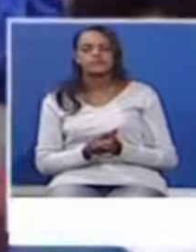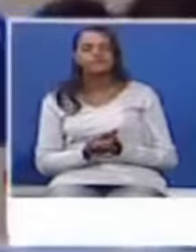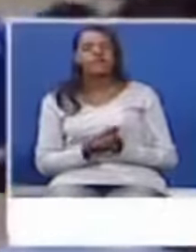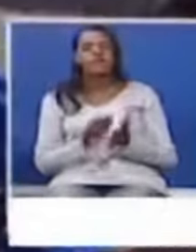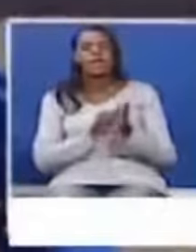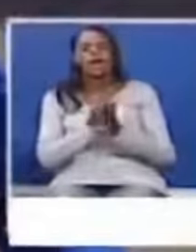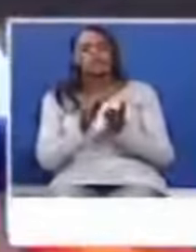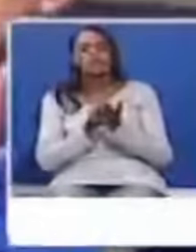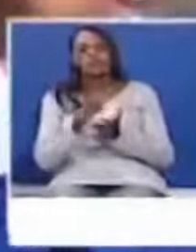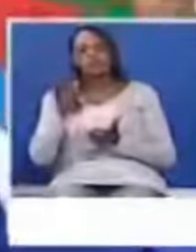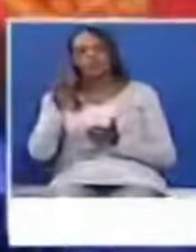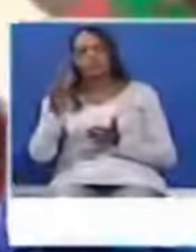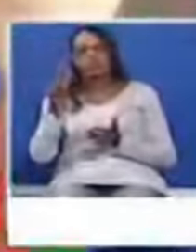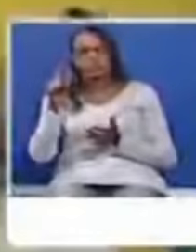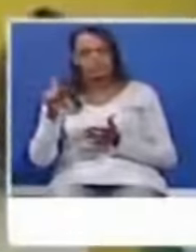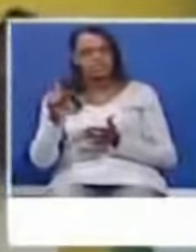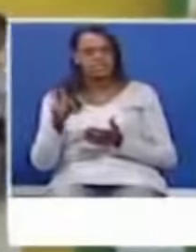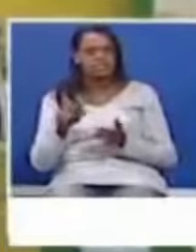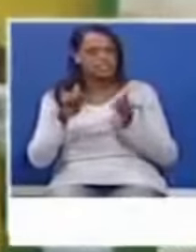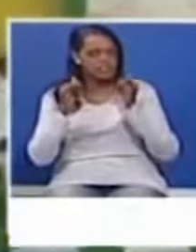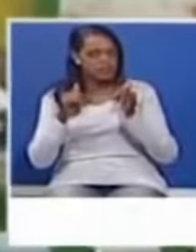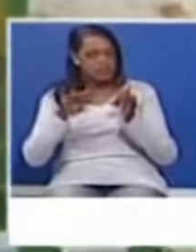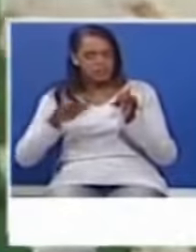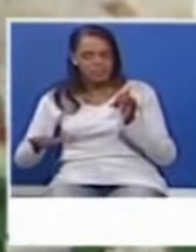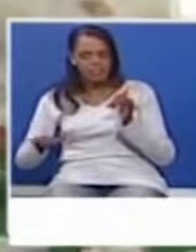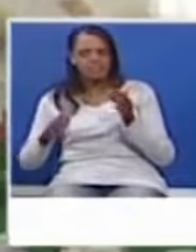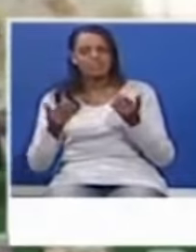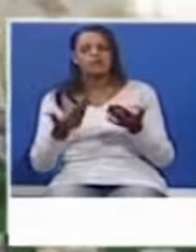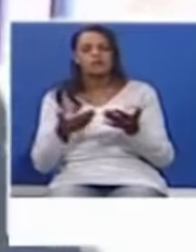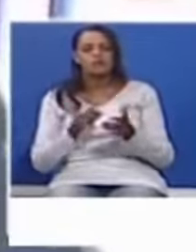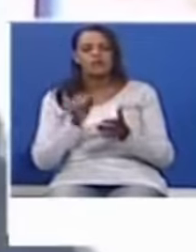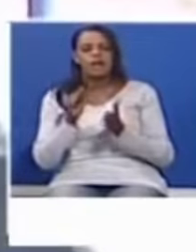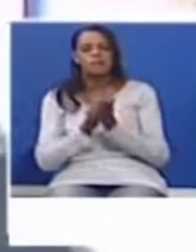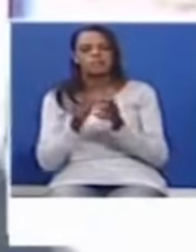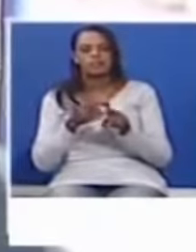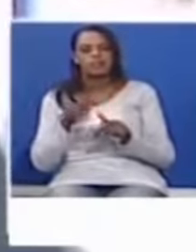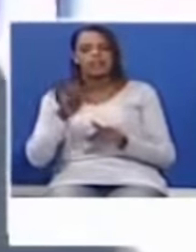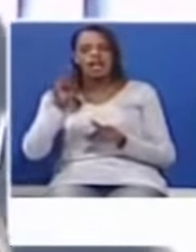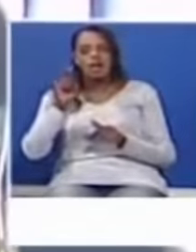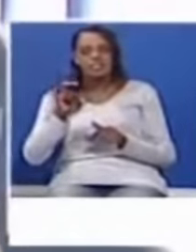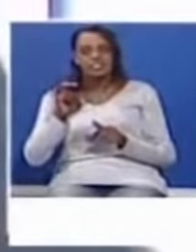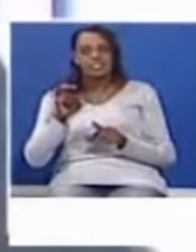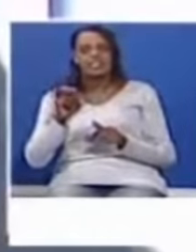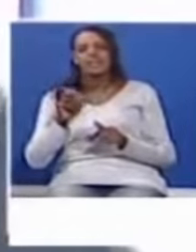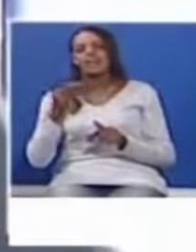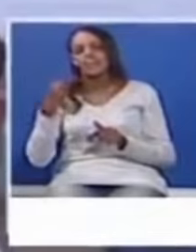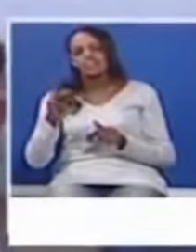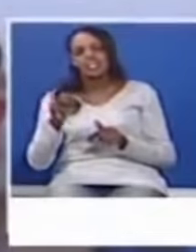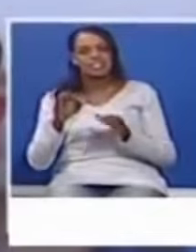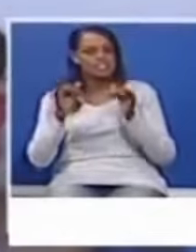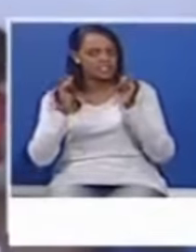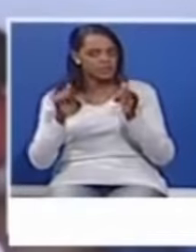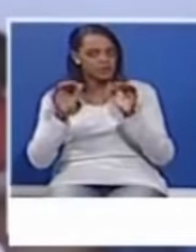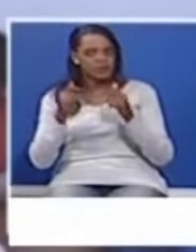ዓመታዊ ኣብ 8 ታሕሳስ ክትክበር ዝፀንሐት ኣህጉራዊ መዓልቲ ቆልዑ ካብ ሎም ዓመት ጀሚራ ኣብ 20 ሕዳር ክትክበር ምዃና ሚኒስትሪ ዕዮን ማሕበራዊ